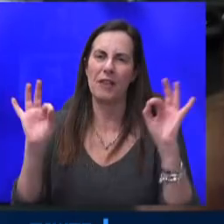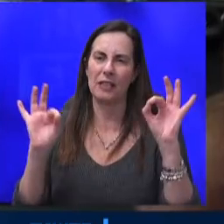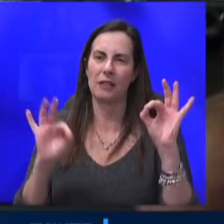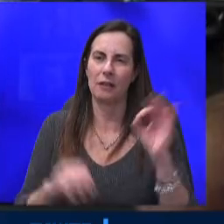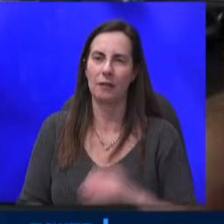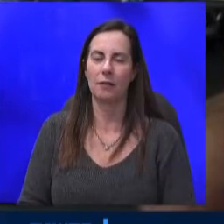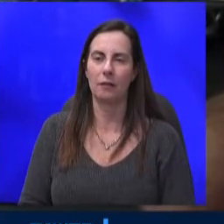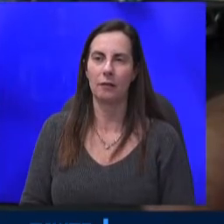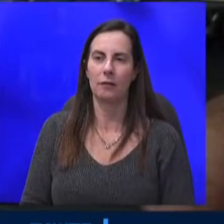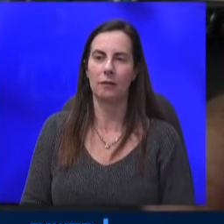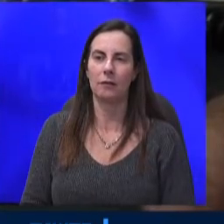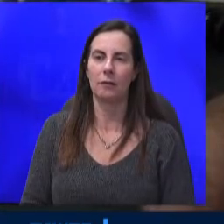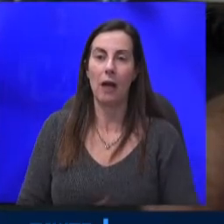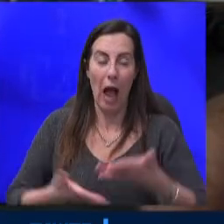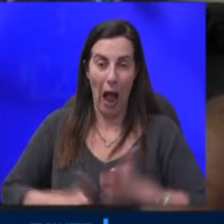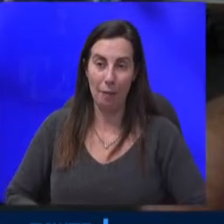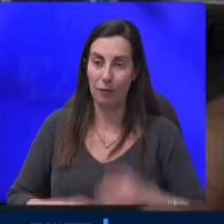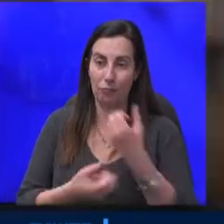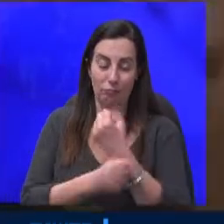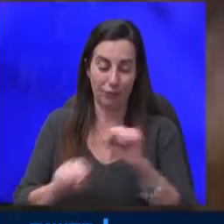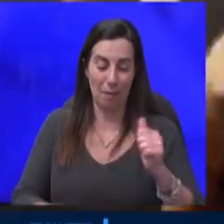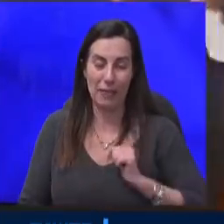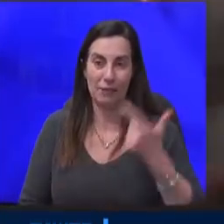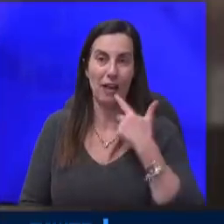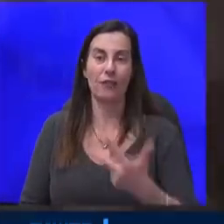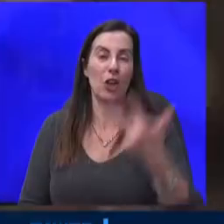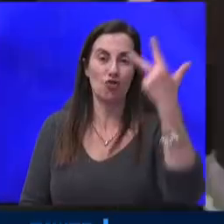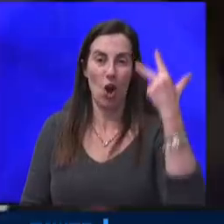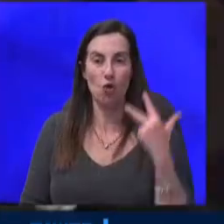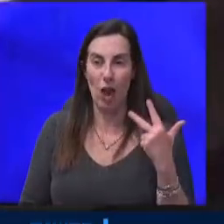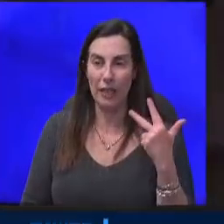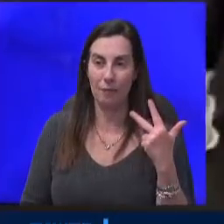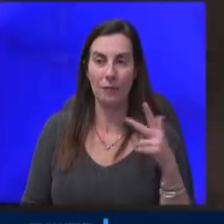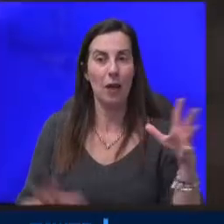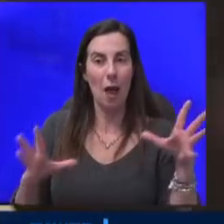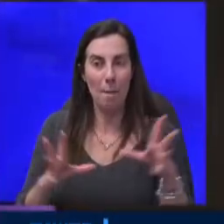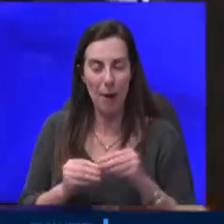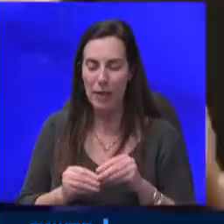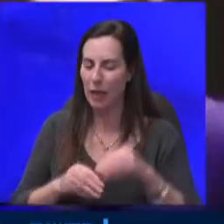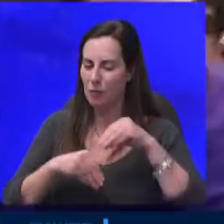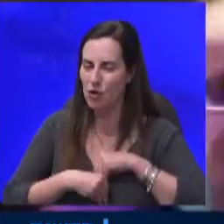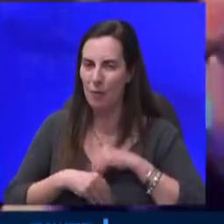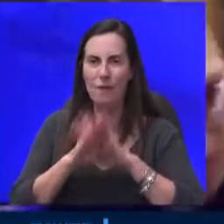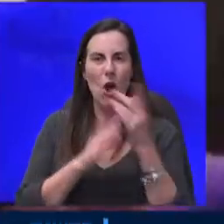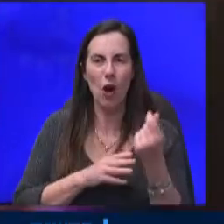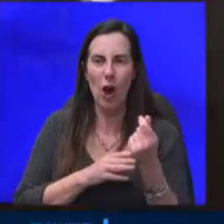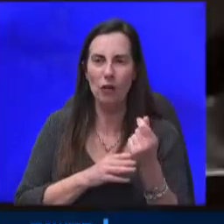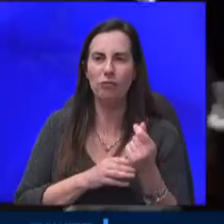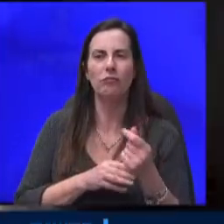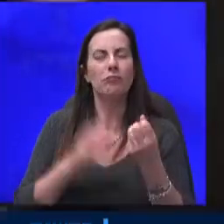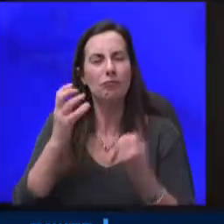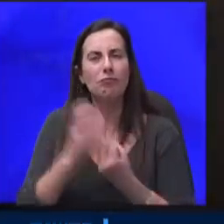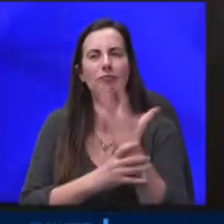מאור הבן שלו השתחרר מהצבא לפני 3 שנים. יחד לקחו את הנשמה וכל הכסף שהיה, ושמו על מכון